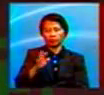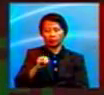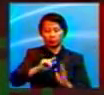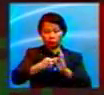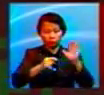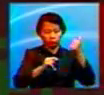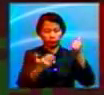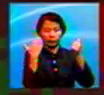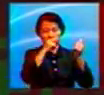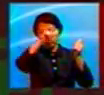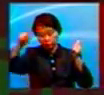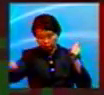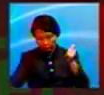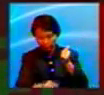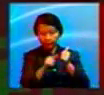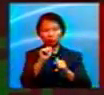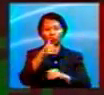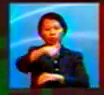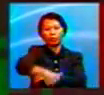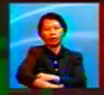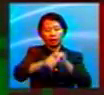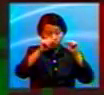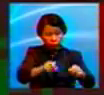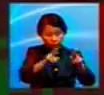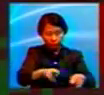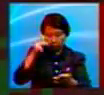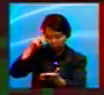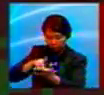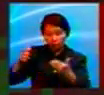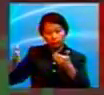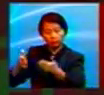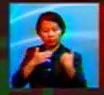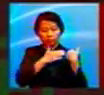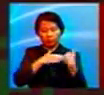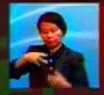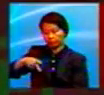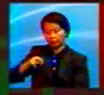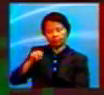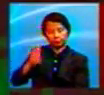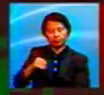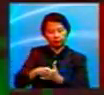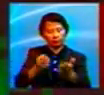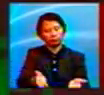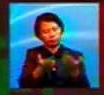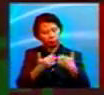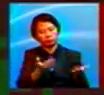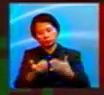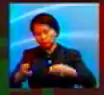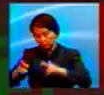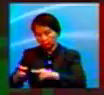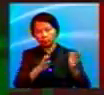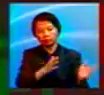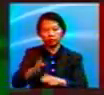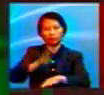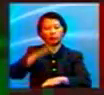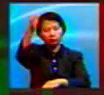10 pagi hingga 10 malam itu bertujuan membolehkan rakyat mengenali lebih dekat peranan PNB dalam menggalakkan masyarakat merancang